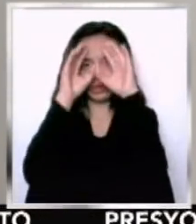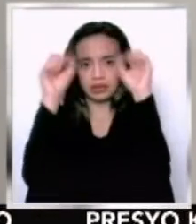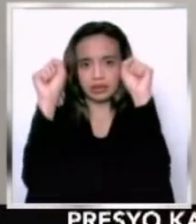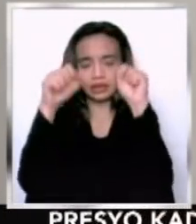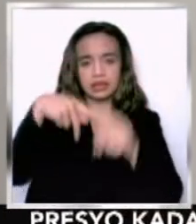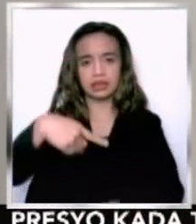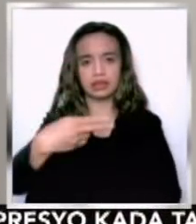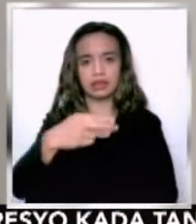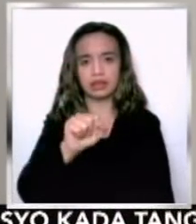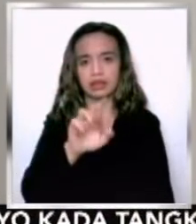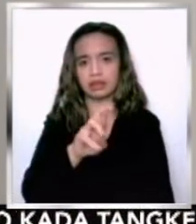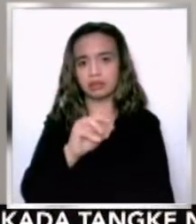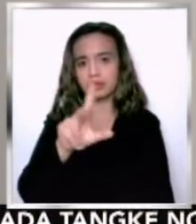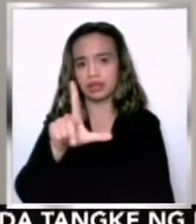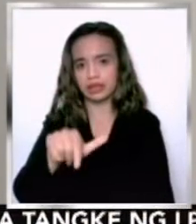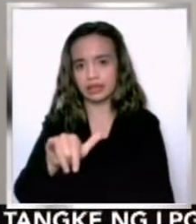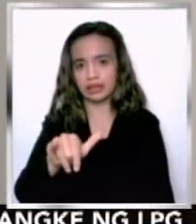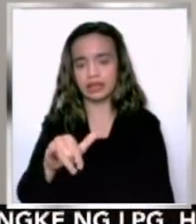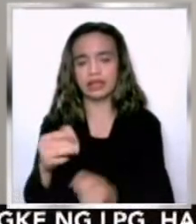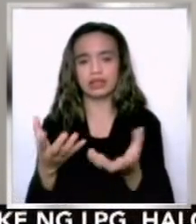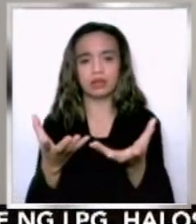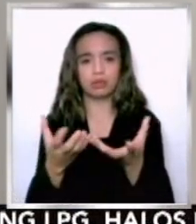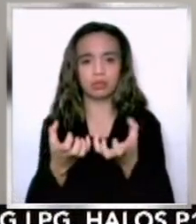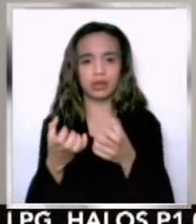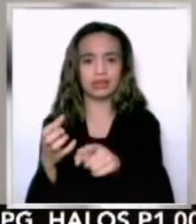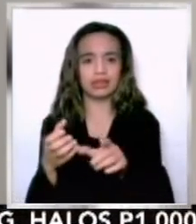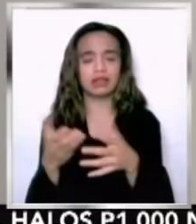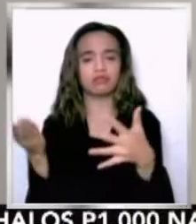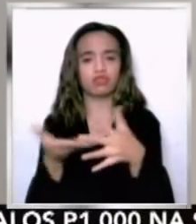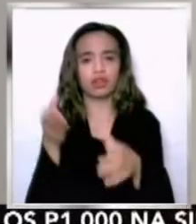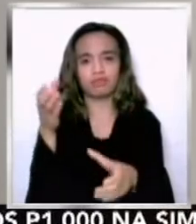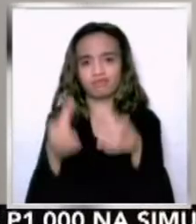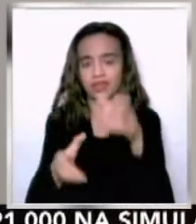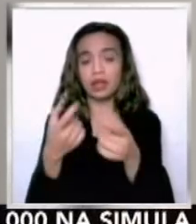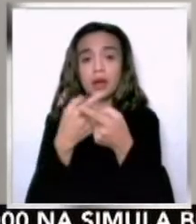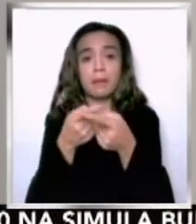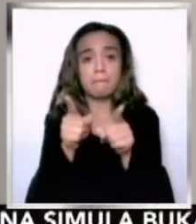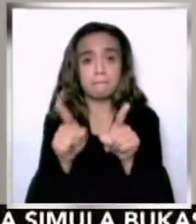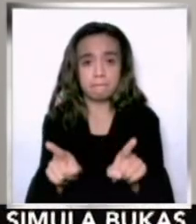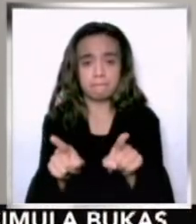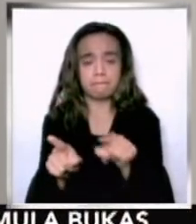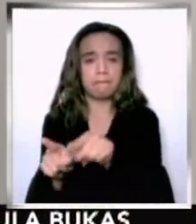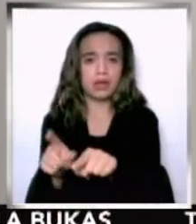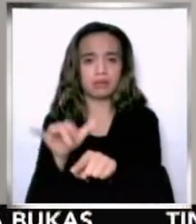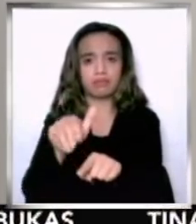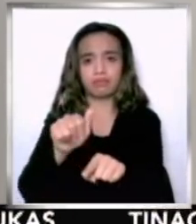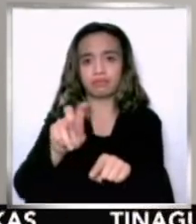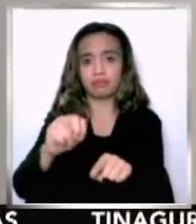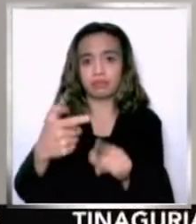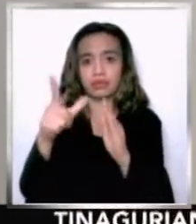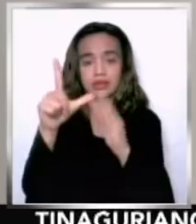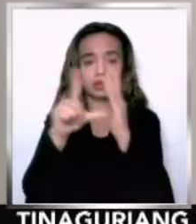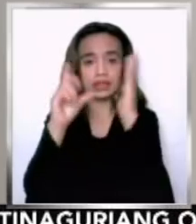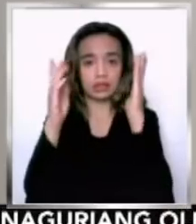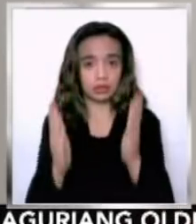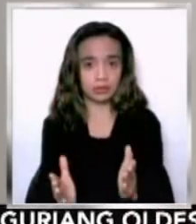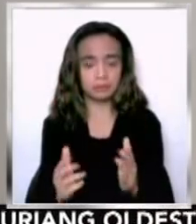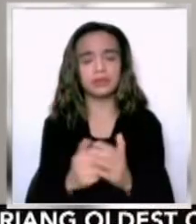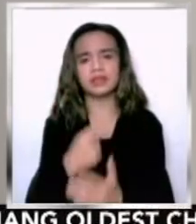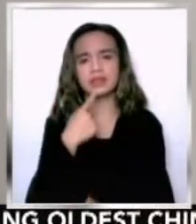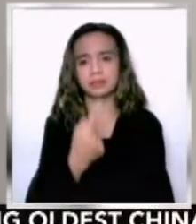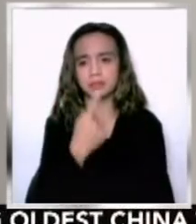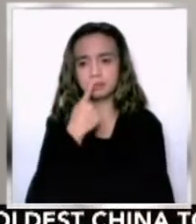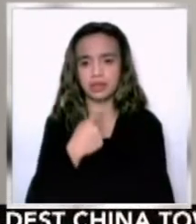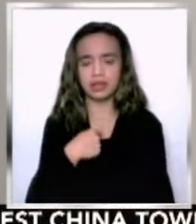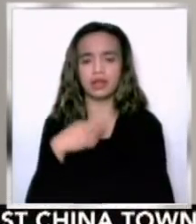opisyal na pinakakasuhan ng Blue Ribbon Committee, pero nagbigay na ng pahayag ang abogado niyang na si Attorney Raymond Fortun. Ang sabi niya, wala raw legal o